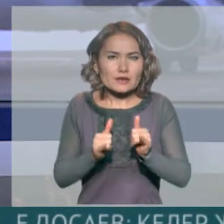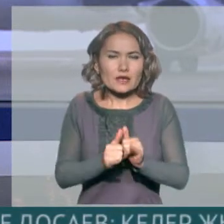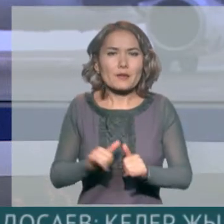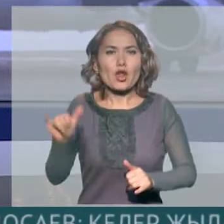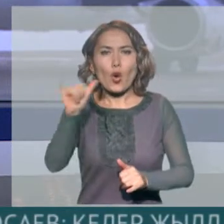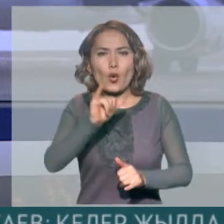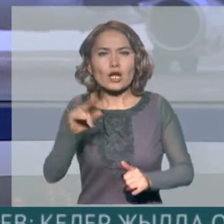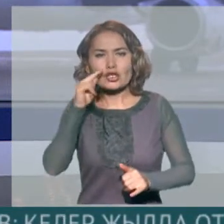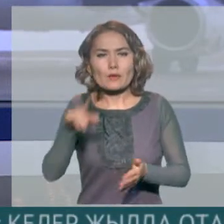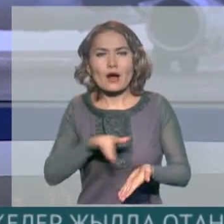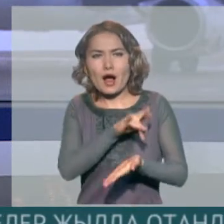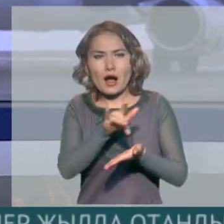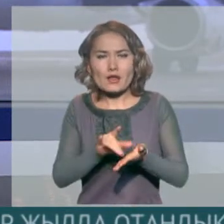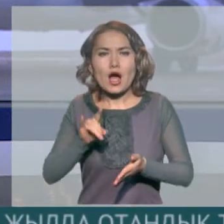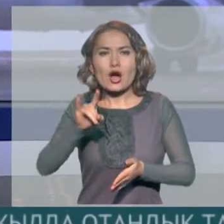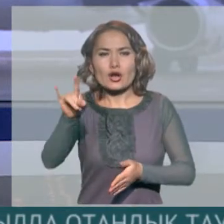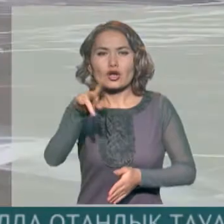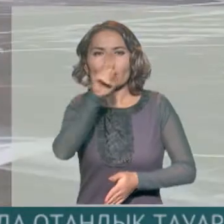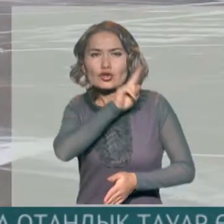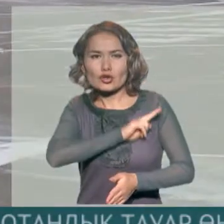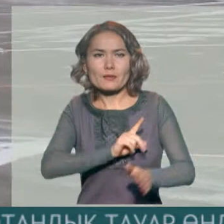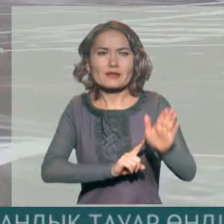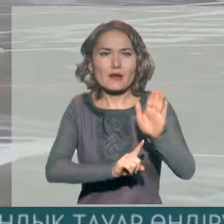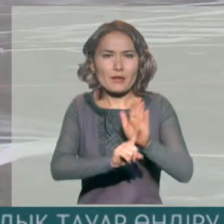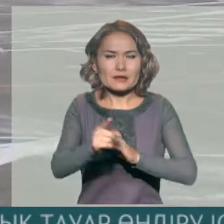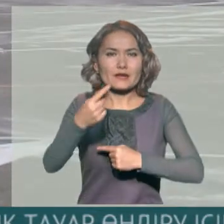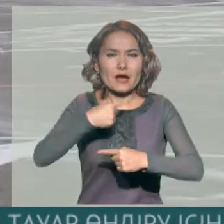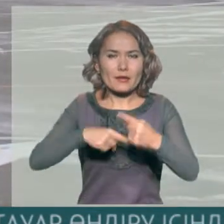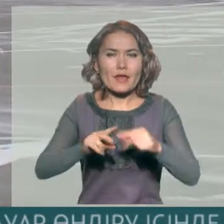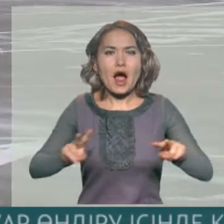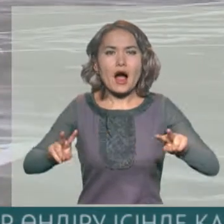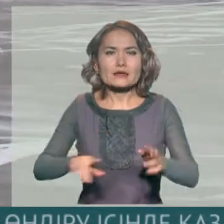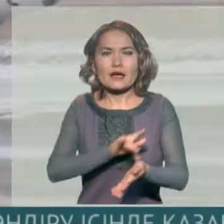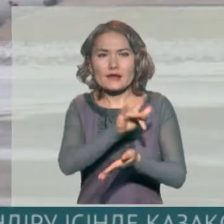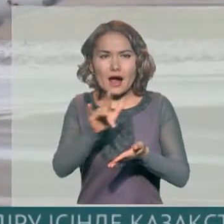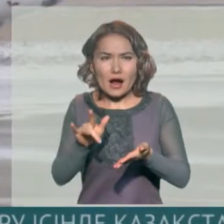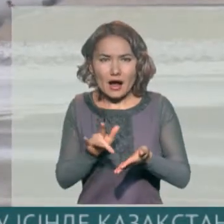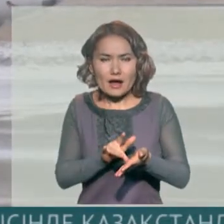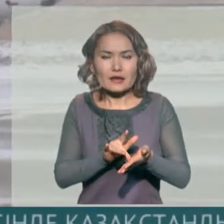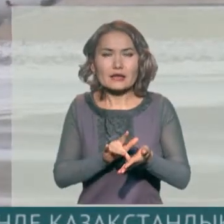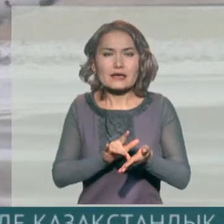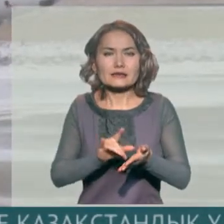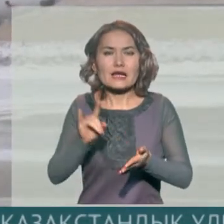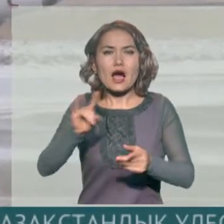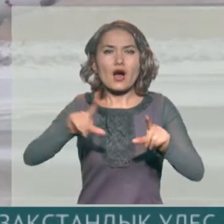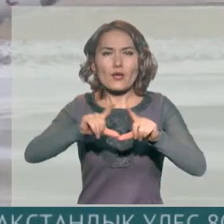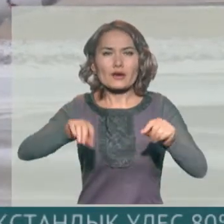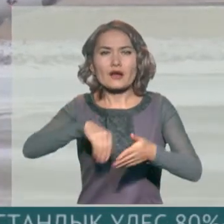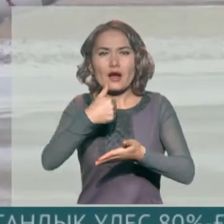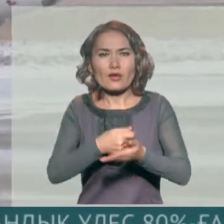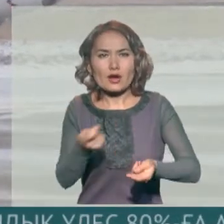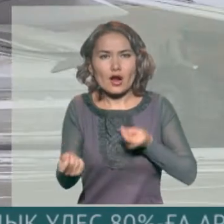және Шымкент бағытындағы ұшулар жанданды. Бұл туралы арнамызға Астана әуежайының пиар-менеджері Айна Жетпісбаева